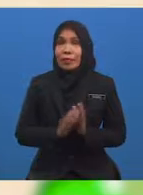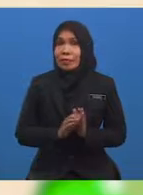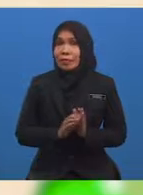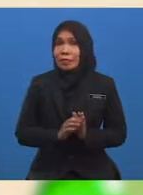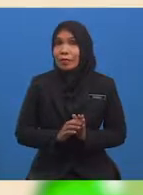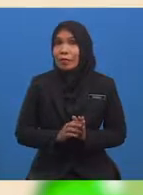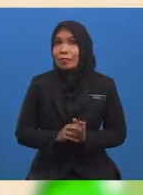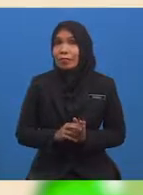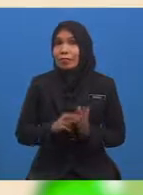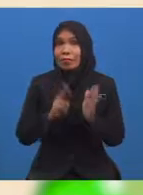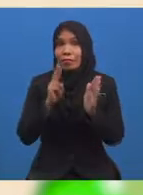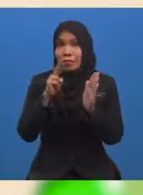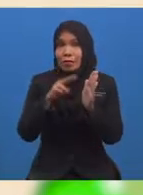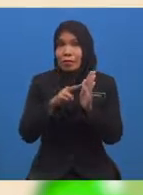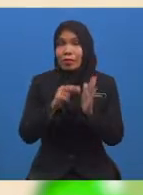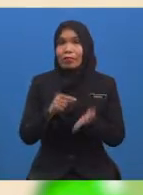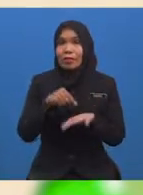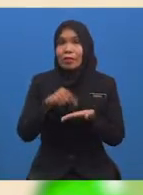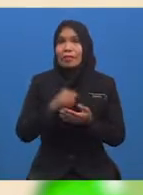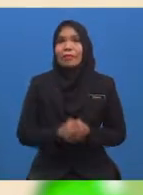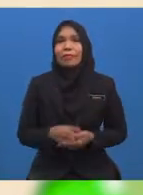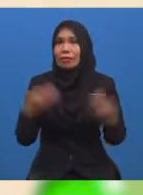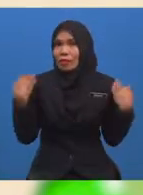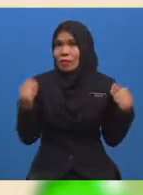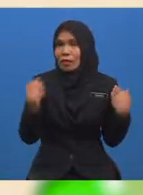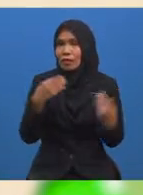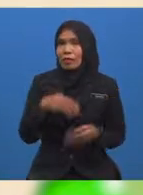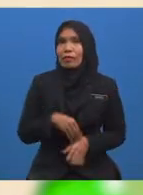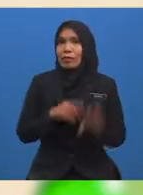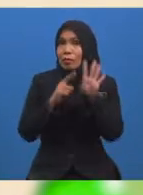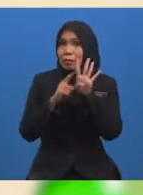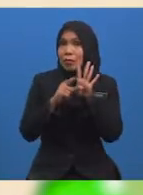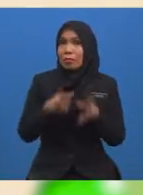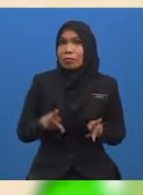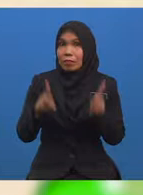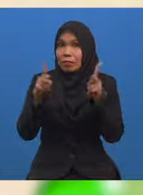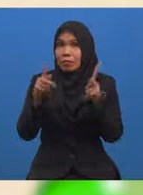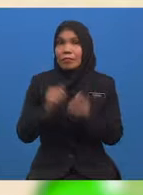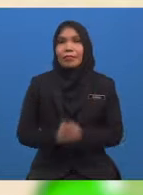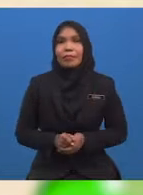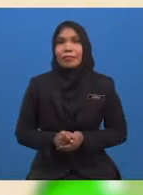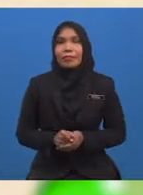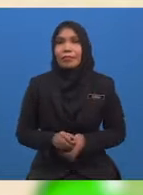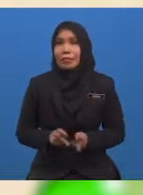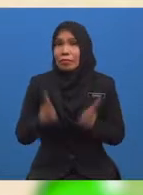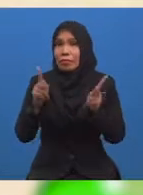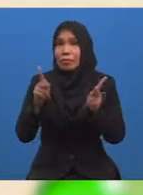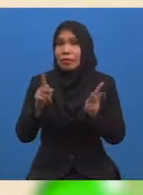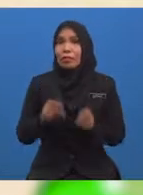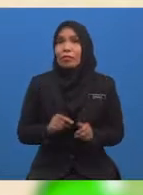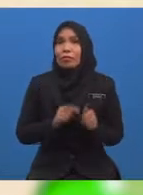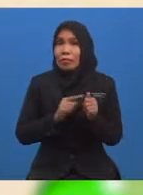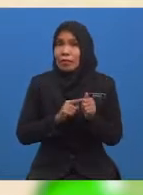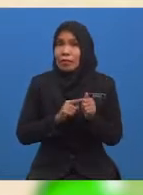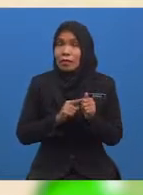Terdapat empat pasu yang mempunyai tumbuhan yang sama jenis. Pasu A, tumbuhan